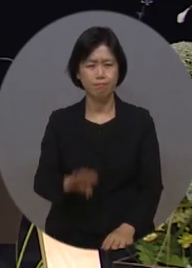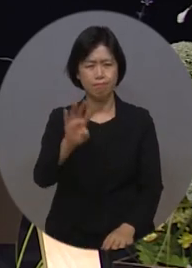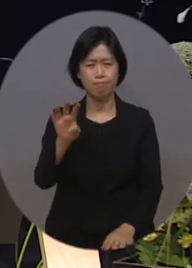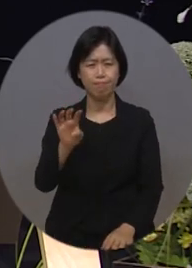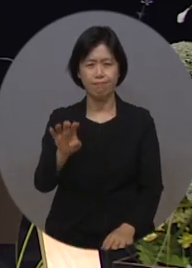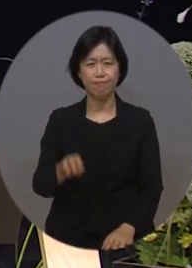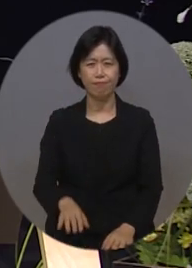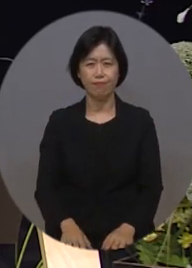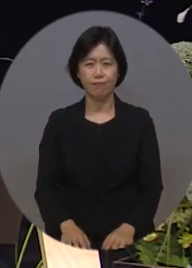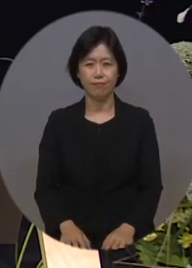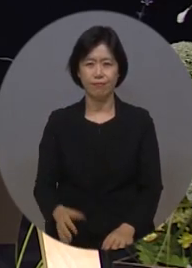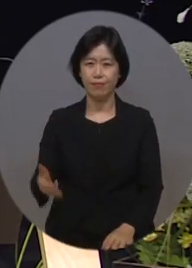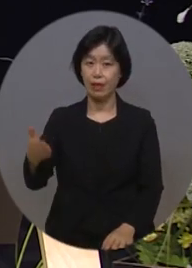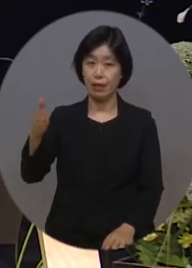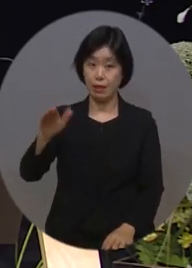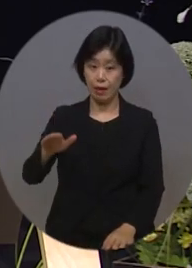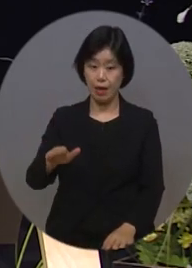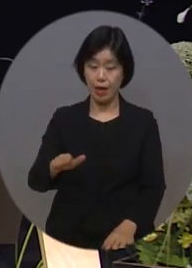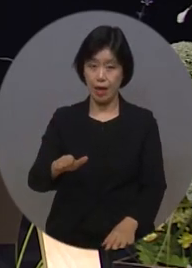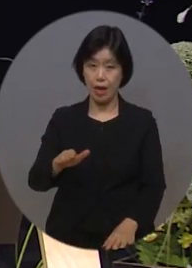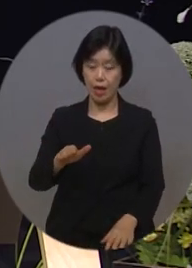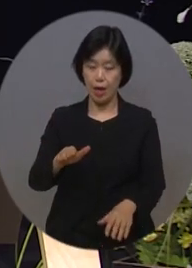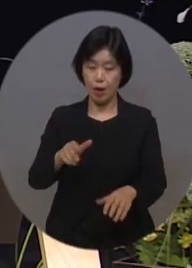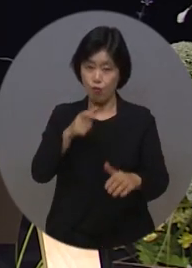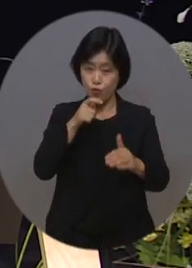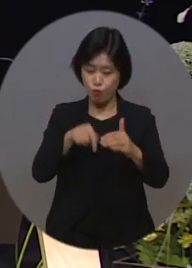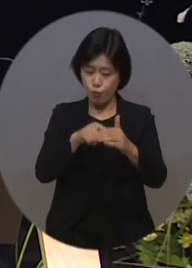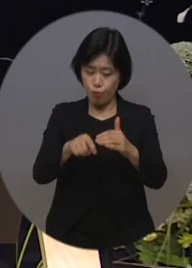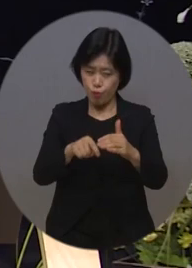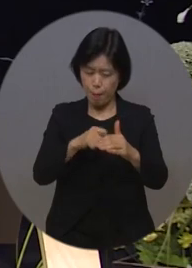하지만 녹록지 않은 현실과 직면합니다.